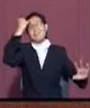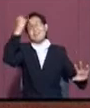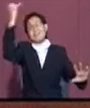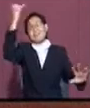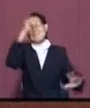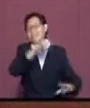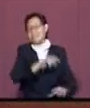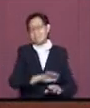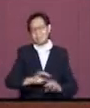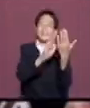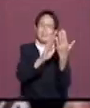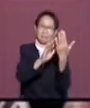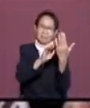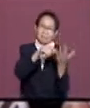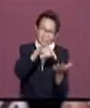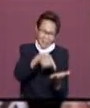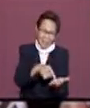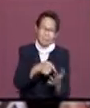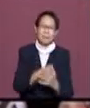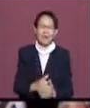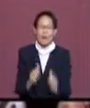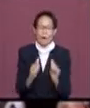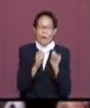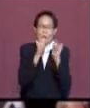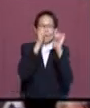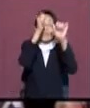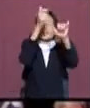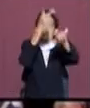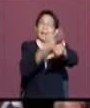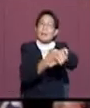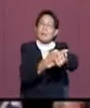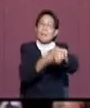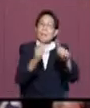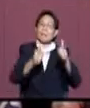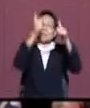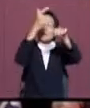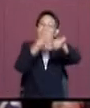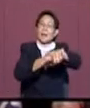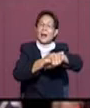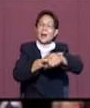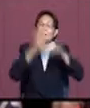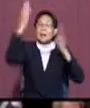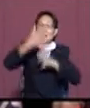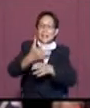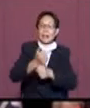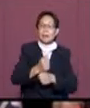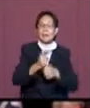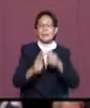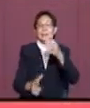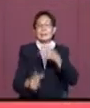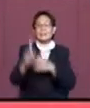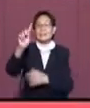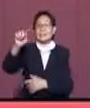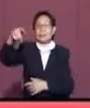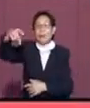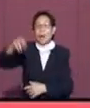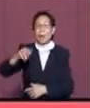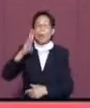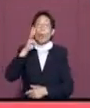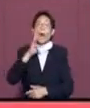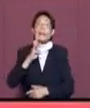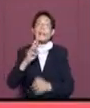kira betapa buat julung-julung kalinya Malaysia mendapat timbalan Perdana Menteri